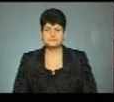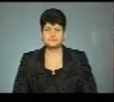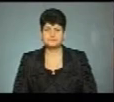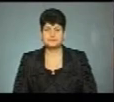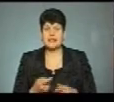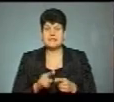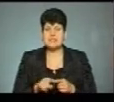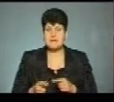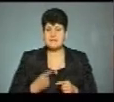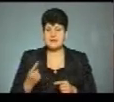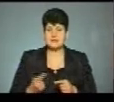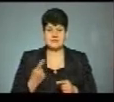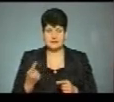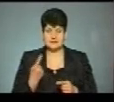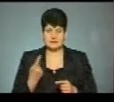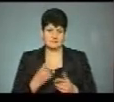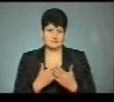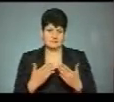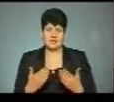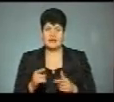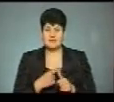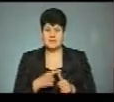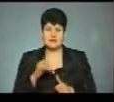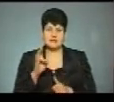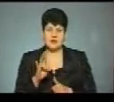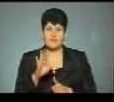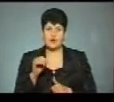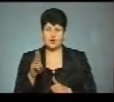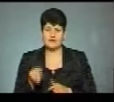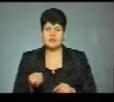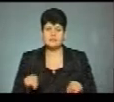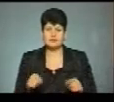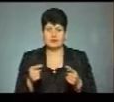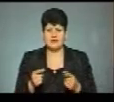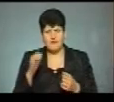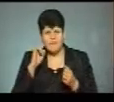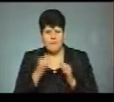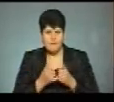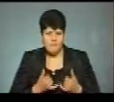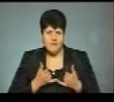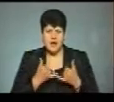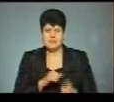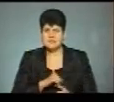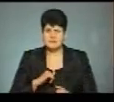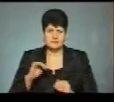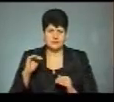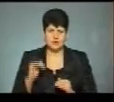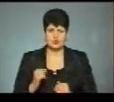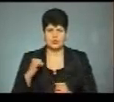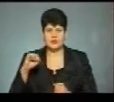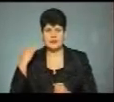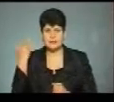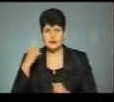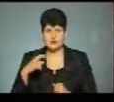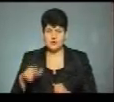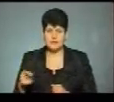Це мистецька резиденція імені Назарія Войтовича в селі Травневе. Її створили в пам'ять про наймолодшого героя Небесної Сотні з Тернопільщини.